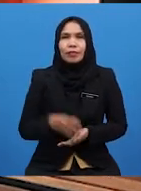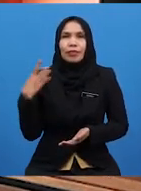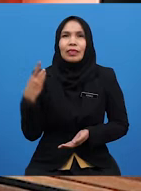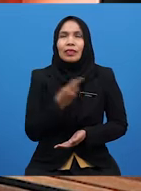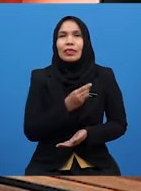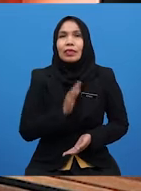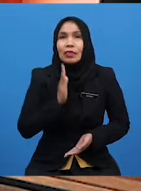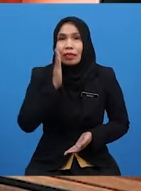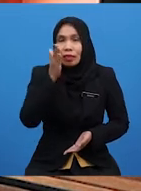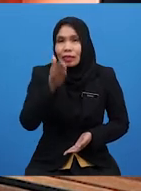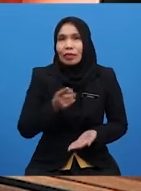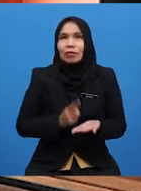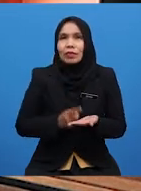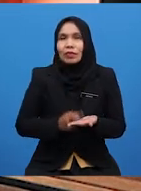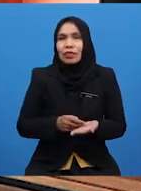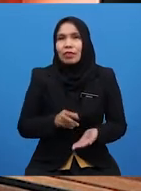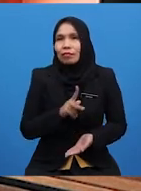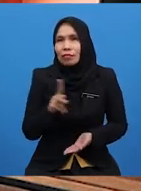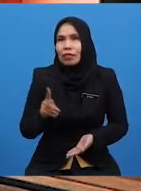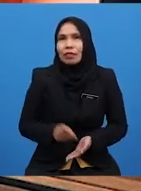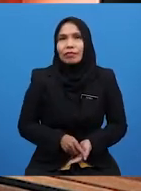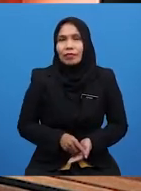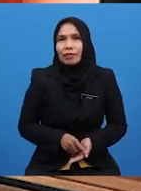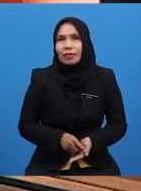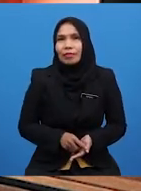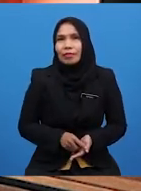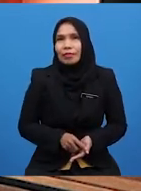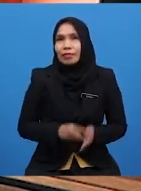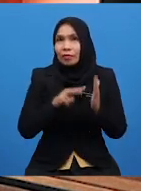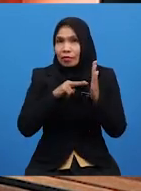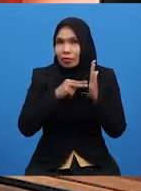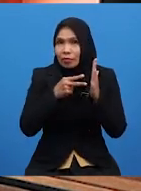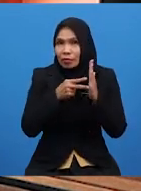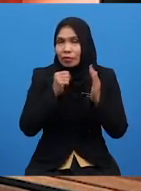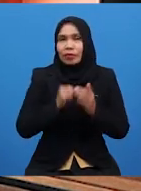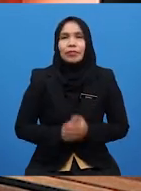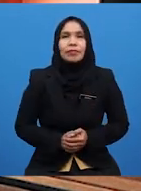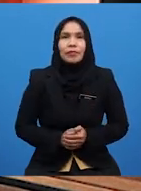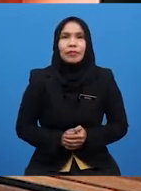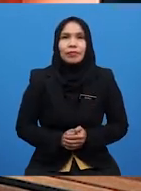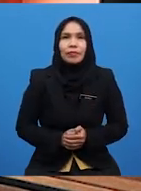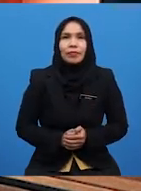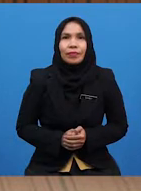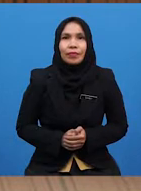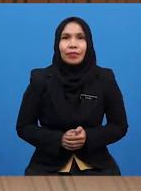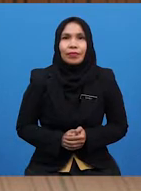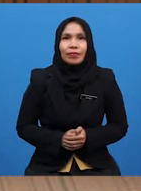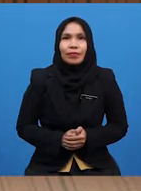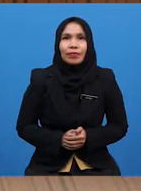definisi dan serba sedikit pengenalan ilmiah tentang rekabentuk hiasan dalaman